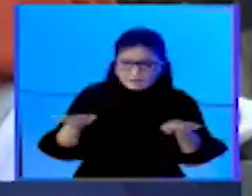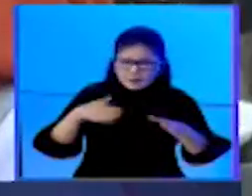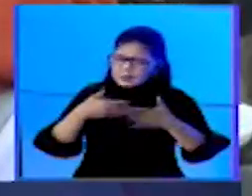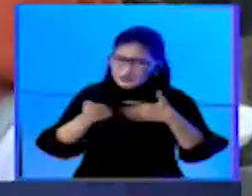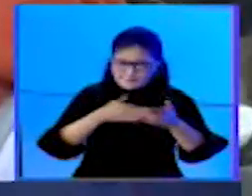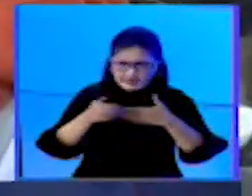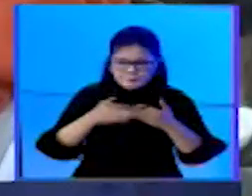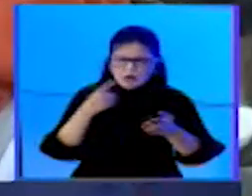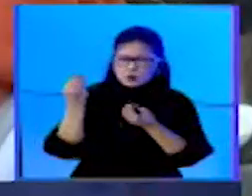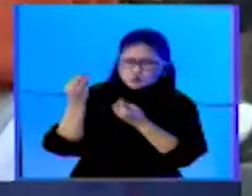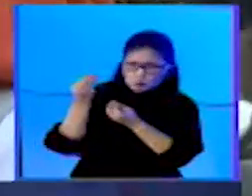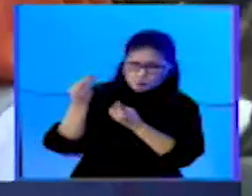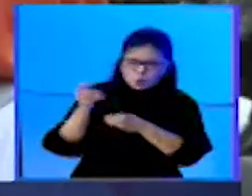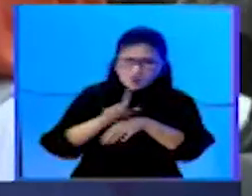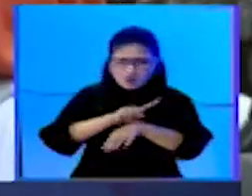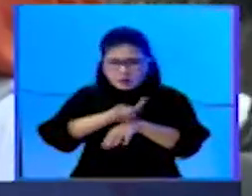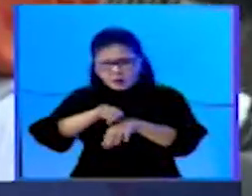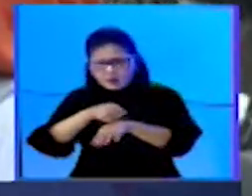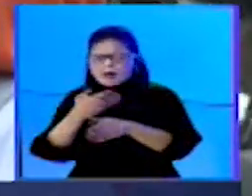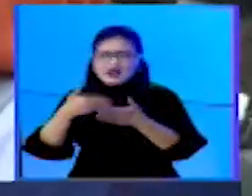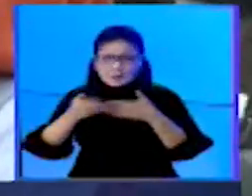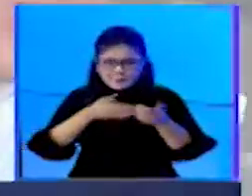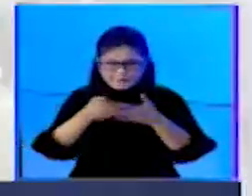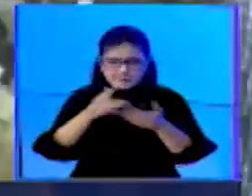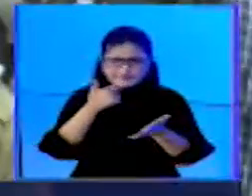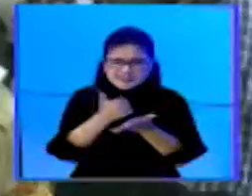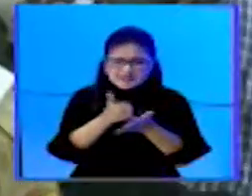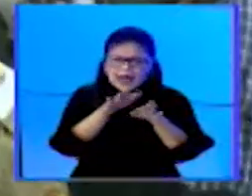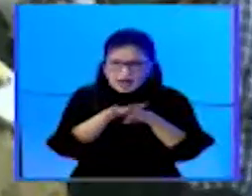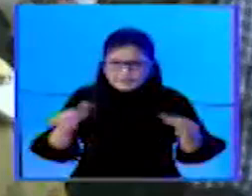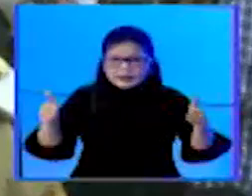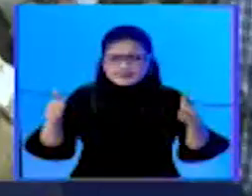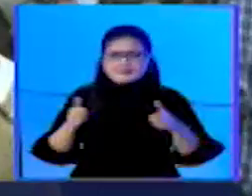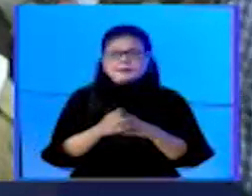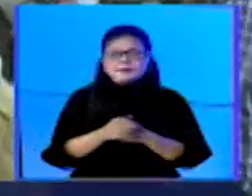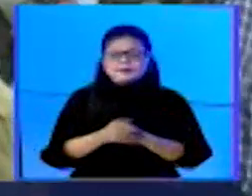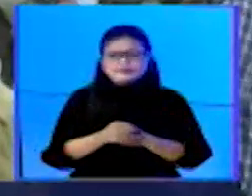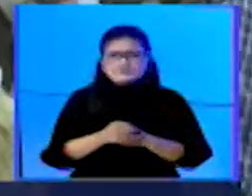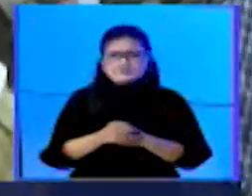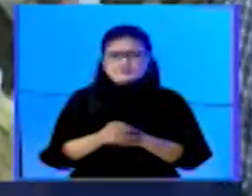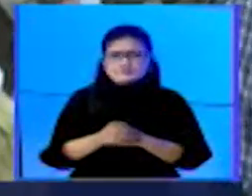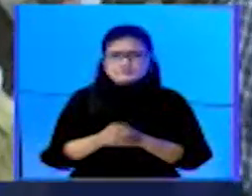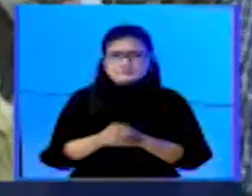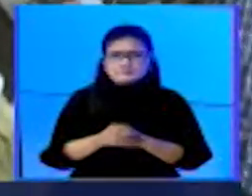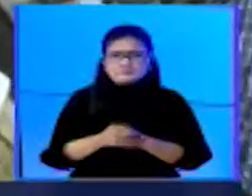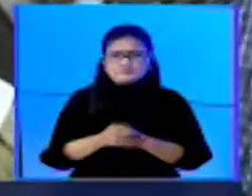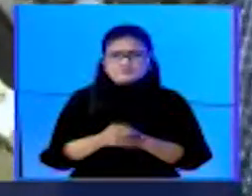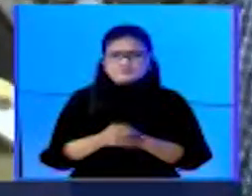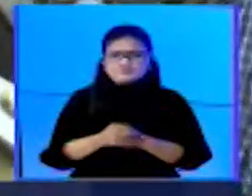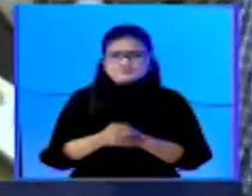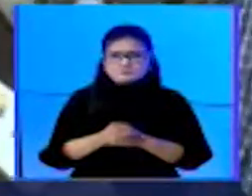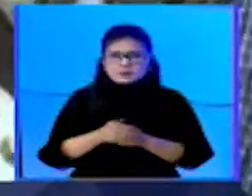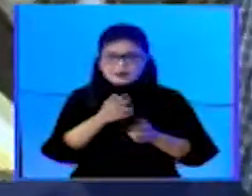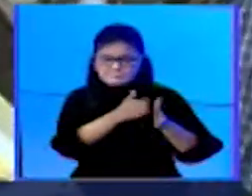lama dikit ya? Iya. Tapi intinya yang penting buat keselamatan sendiri. Iya, betul. Parkir yang dilakukan oleh pengguna kereta api yang sembarangan